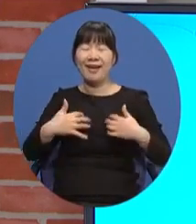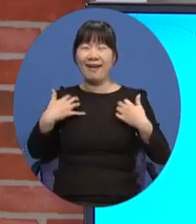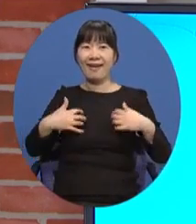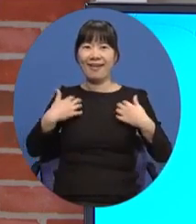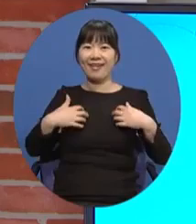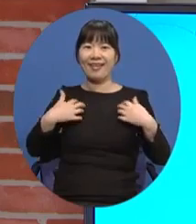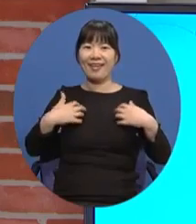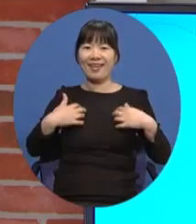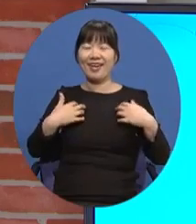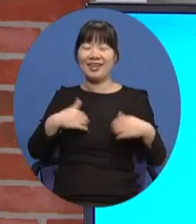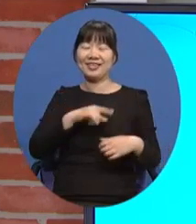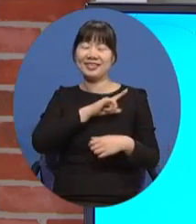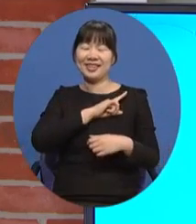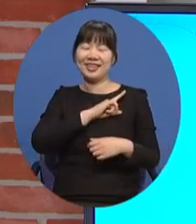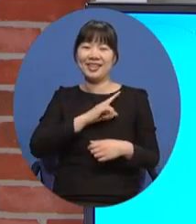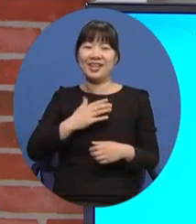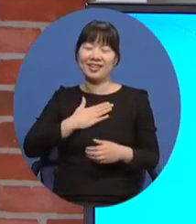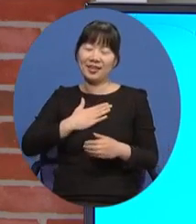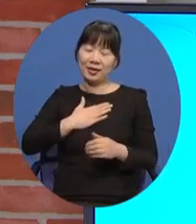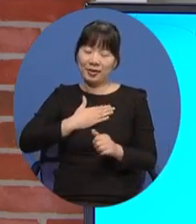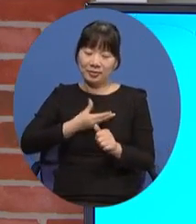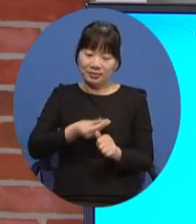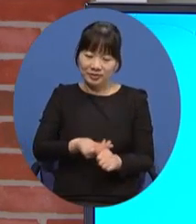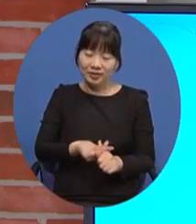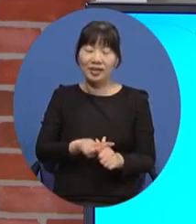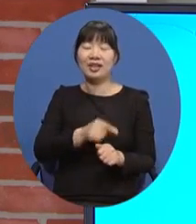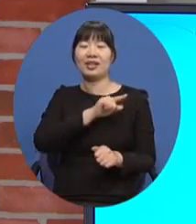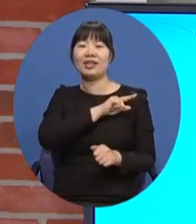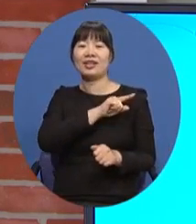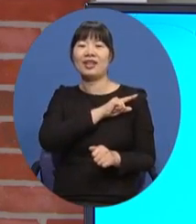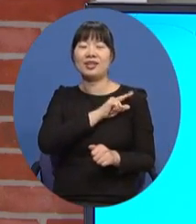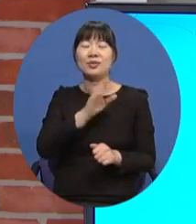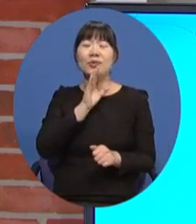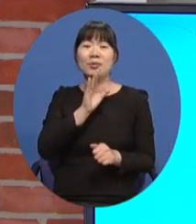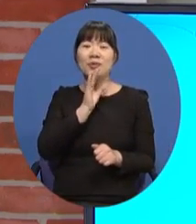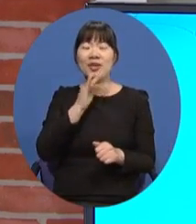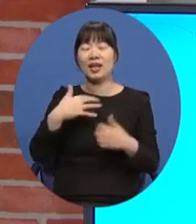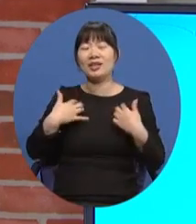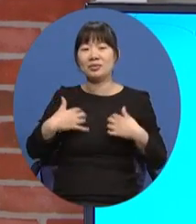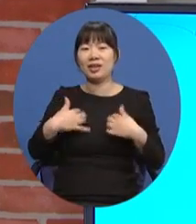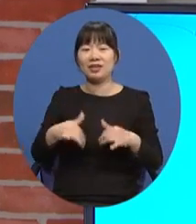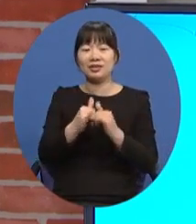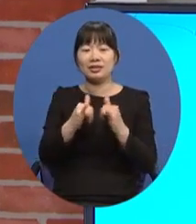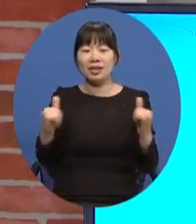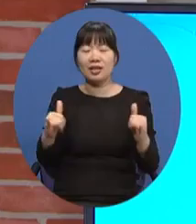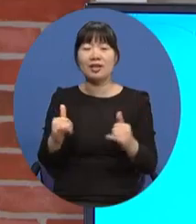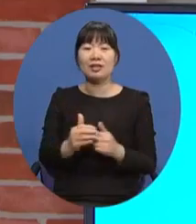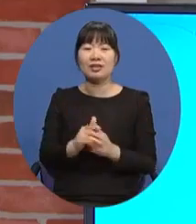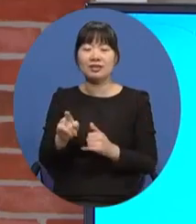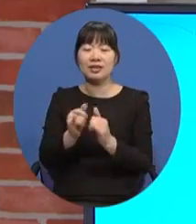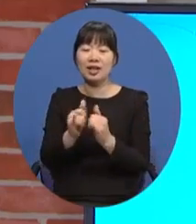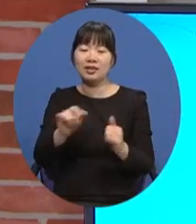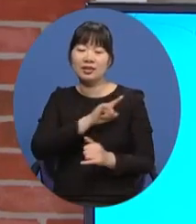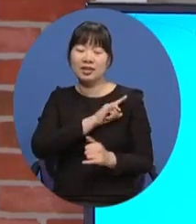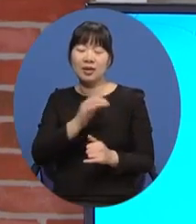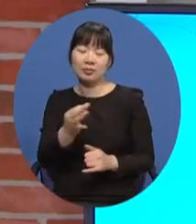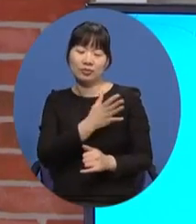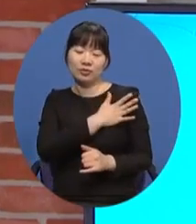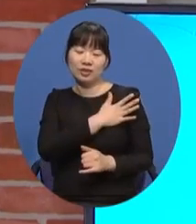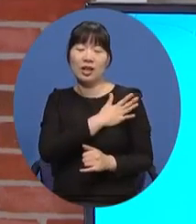때, 그 이제 감정이입이죠. 그때 정말 내가 기뻐하는 사람, 이 사람이 정말 제일